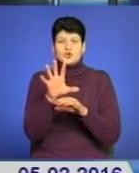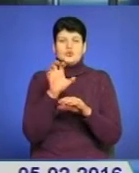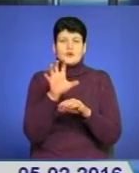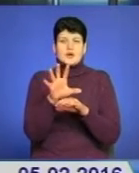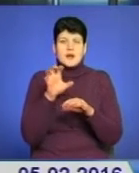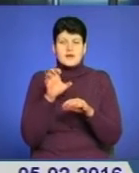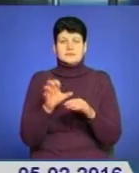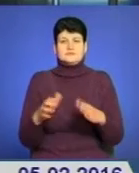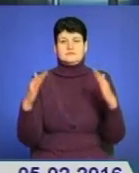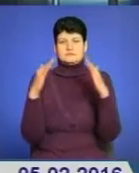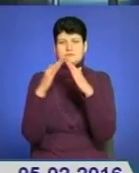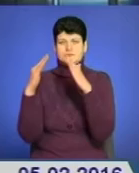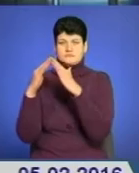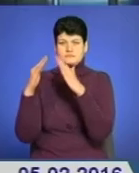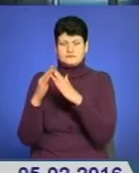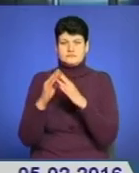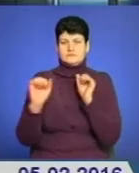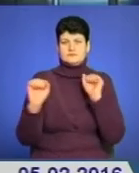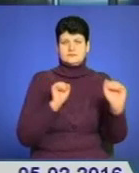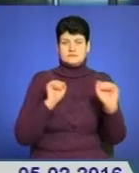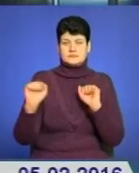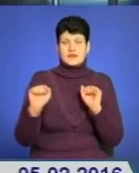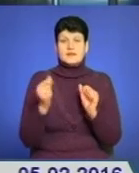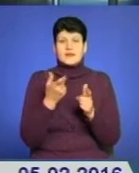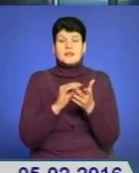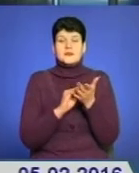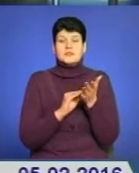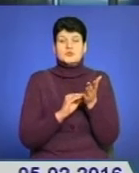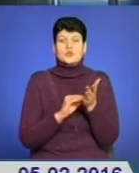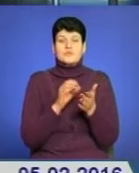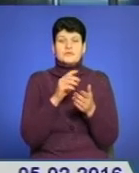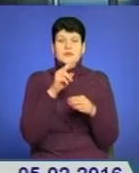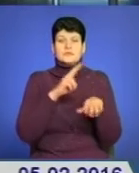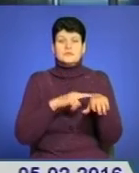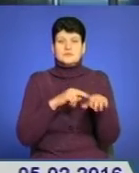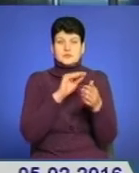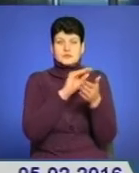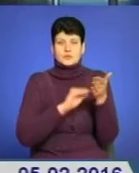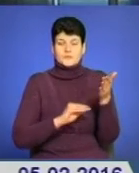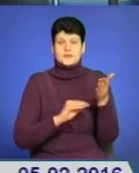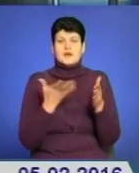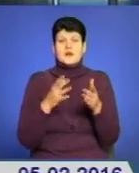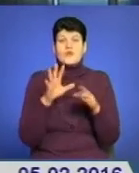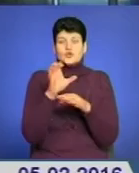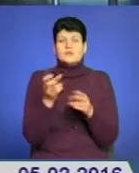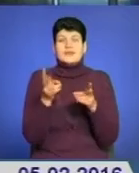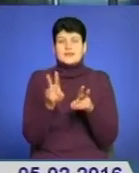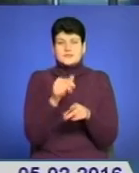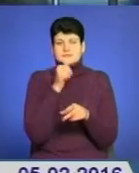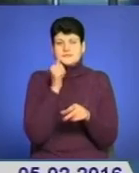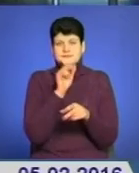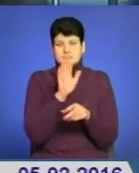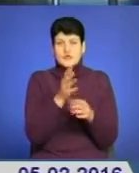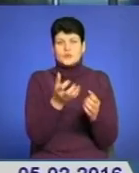які живуть розкішніше, ніж вказано у деклараціях про доходи. Долучитися може кожен охочий. Фотографи залишаться анонімними і